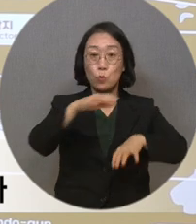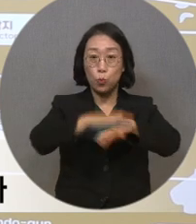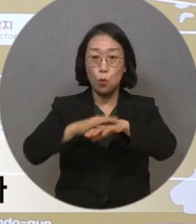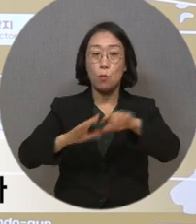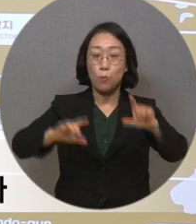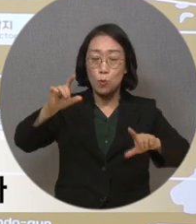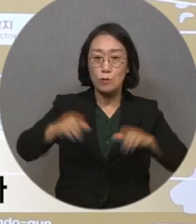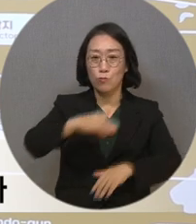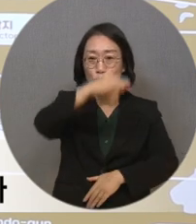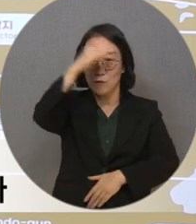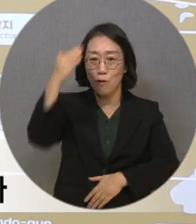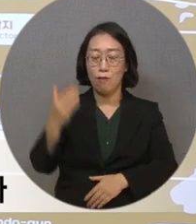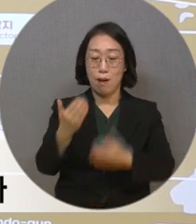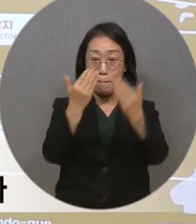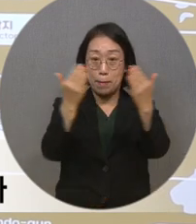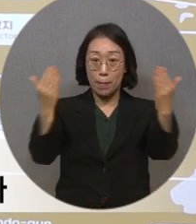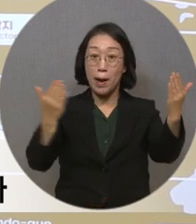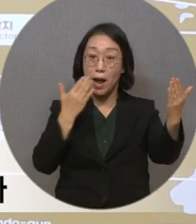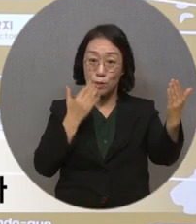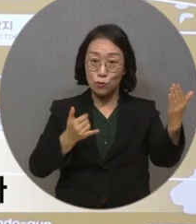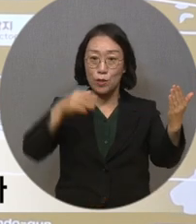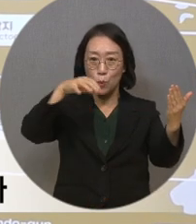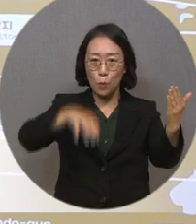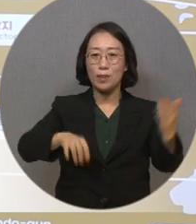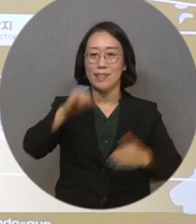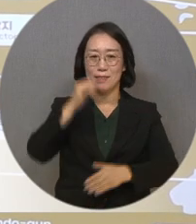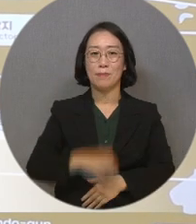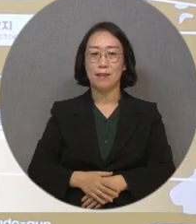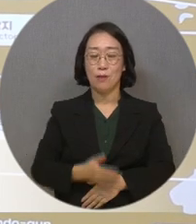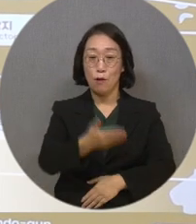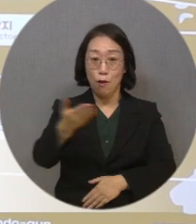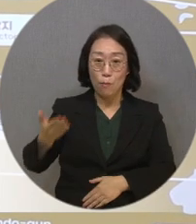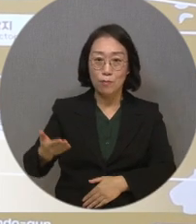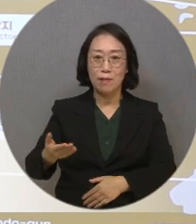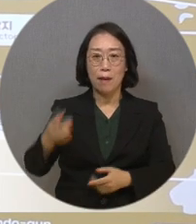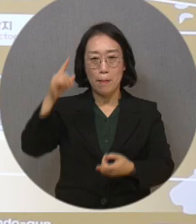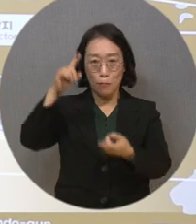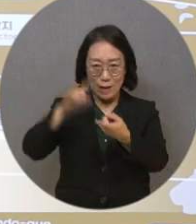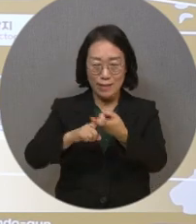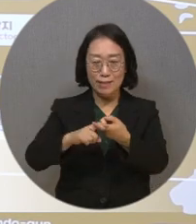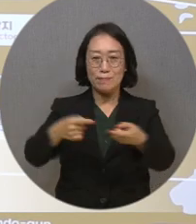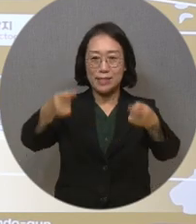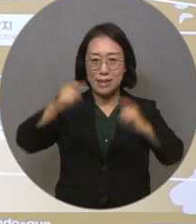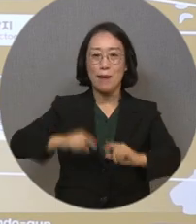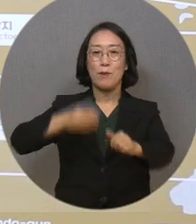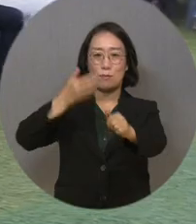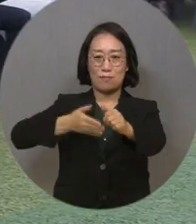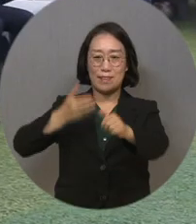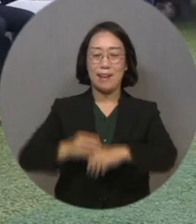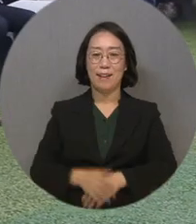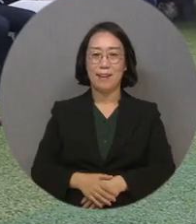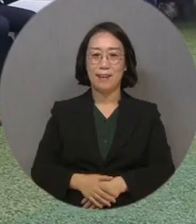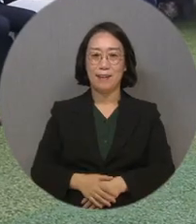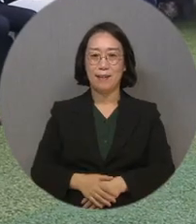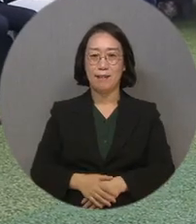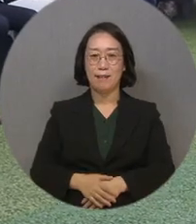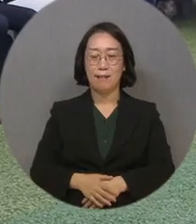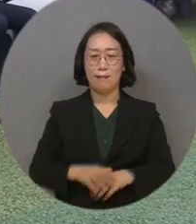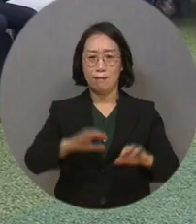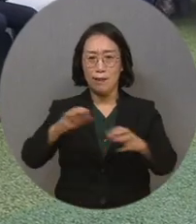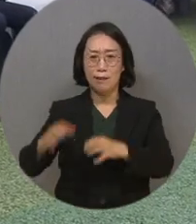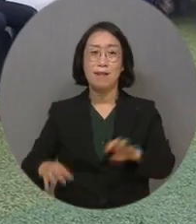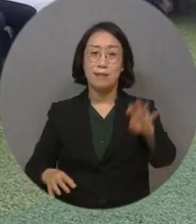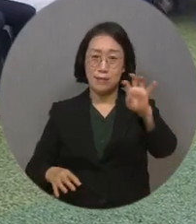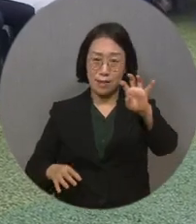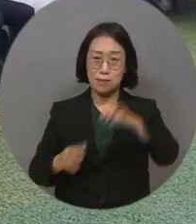있는 글로벌 홍보관을 운영하고 있습니다. 여러분들 많은 참여 부탁드립니다. 세계 40개국,